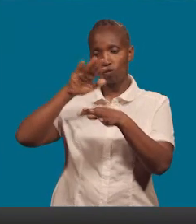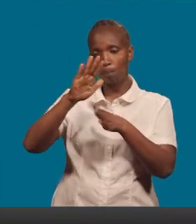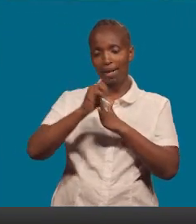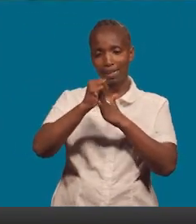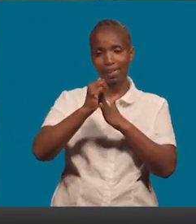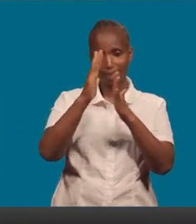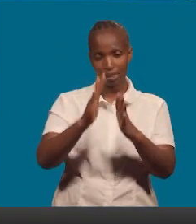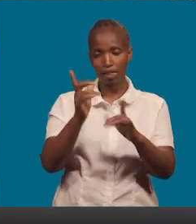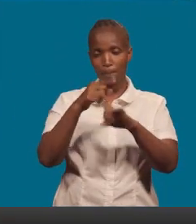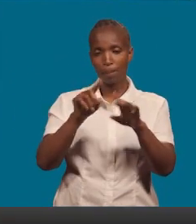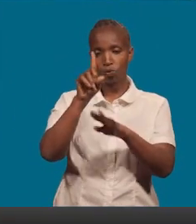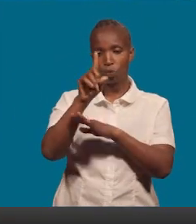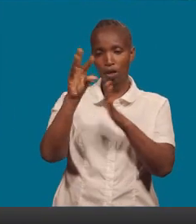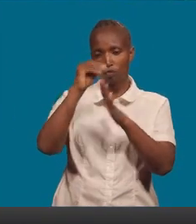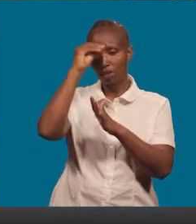jambo linawakera.